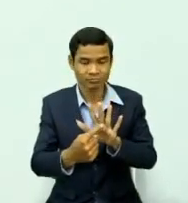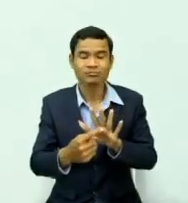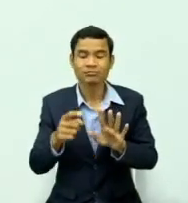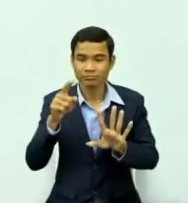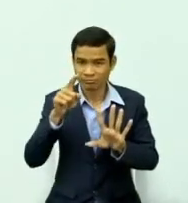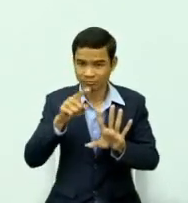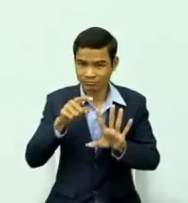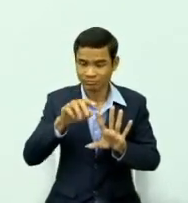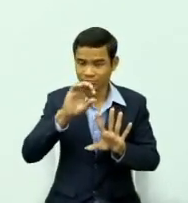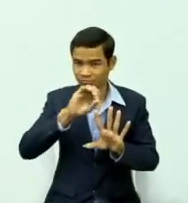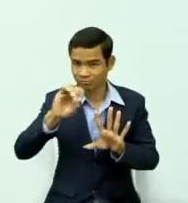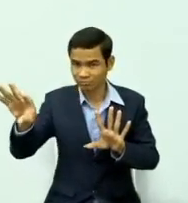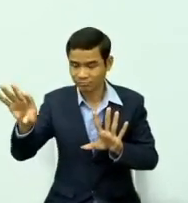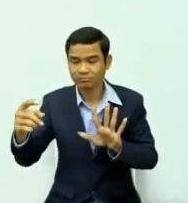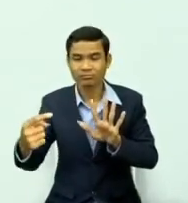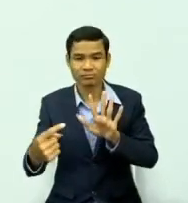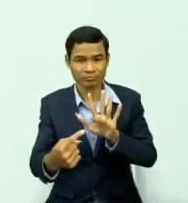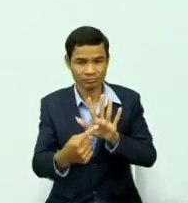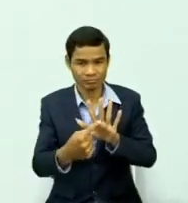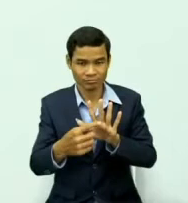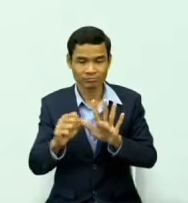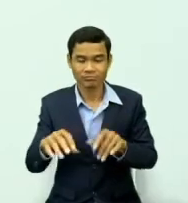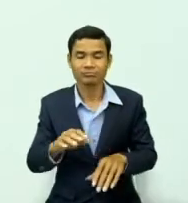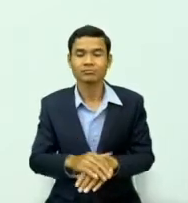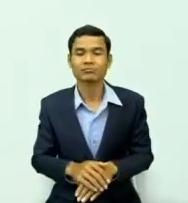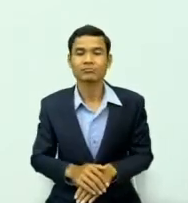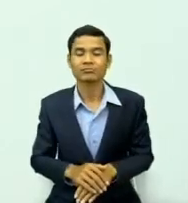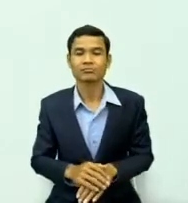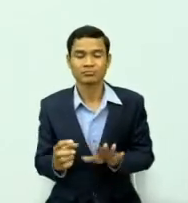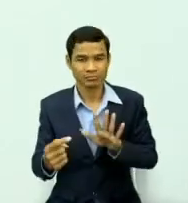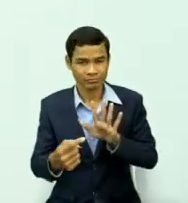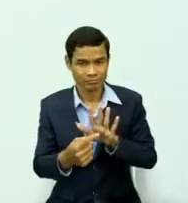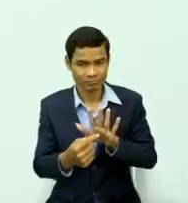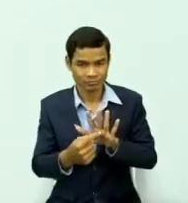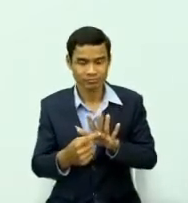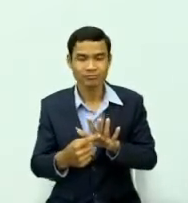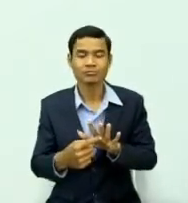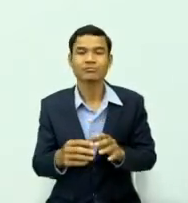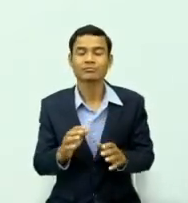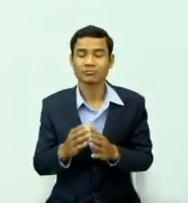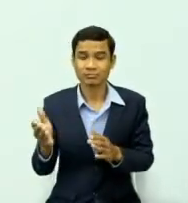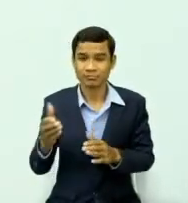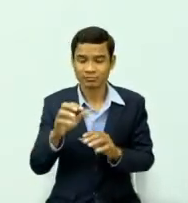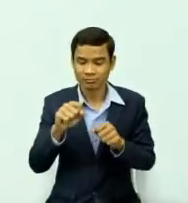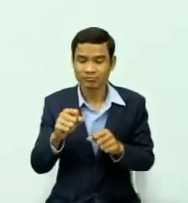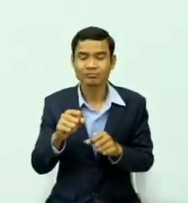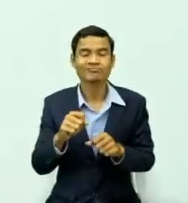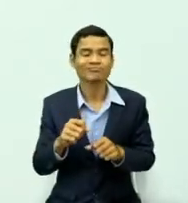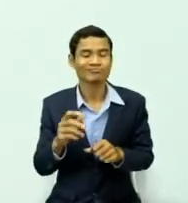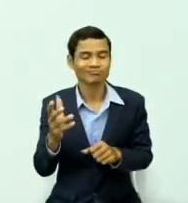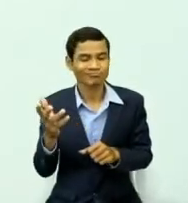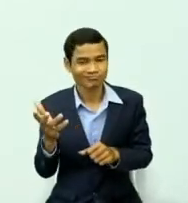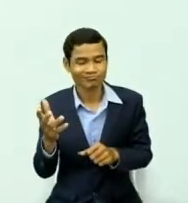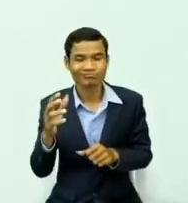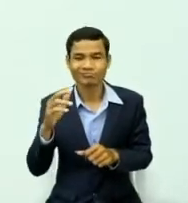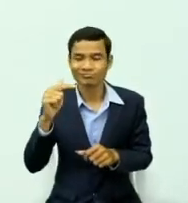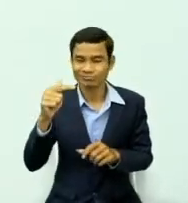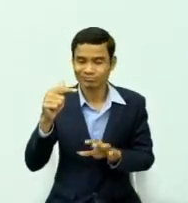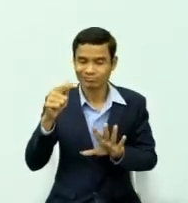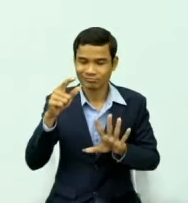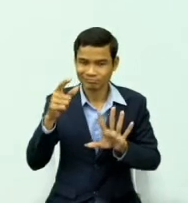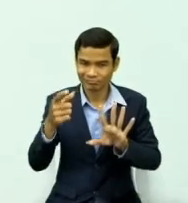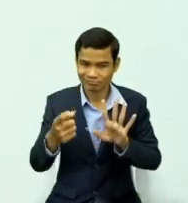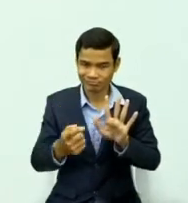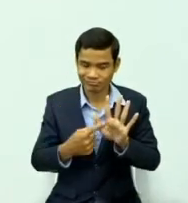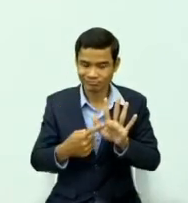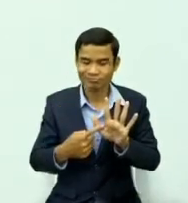con đôi chân nét này cứ đồ từ chia bọc trường chà con chuyện an nghệ được clip bàn tay cứ dướng đó pi sàn nhà mũ